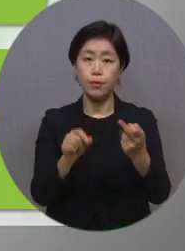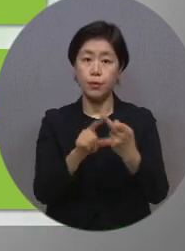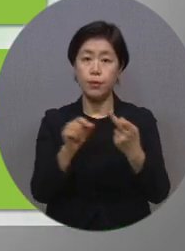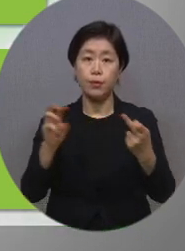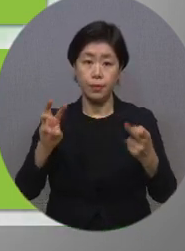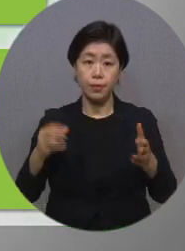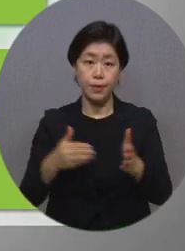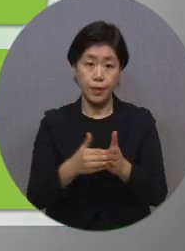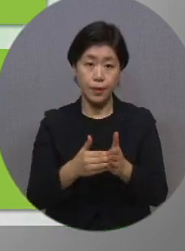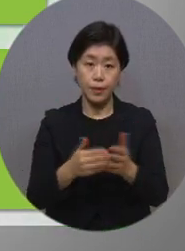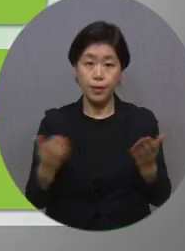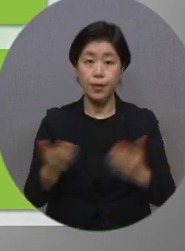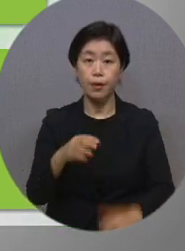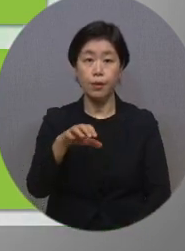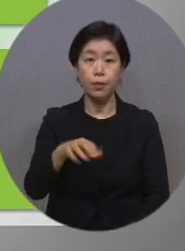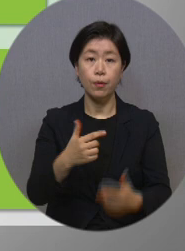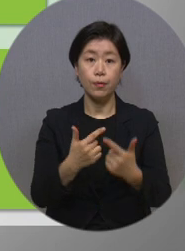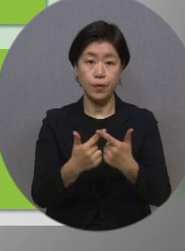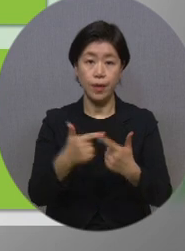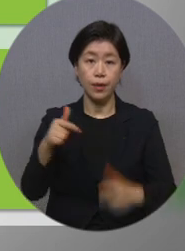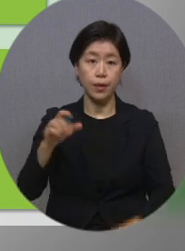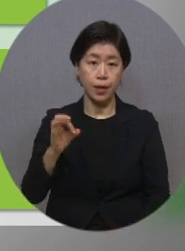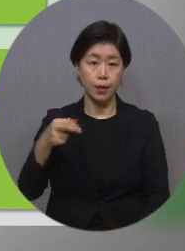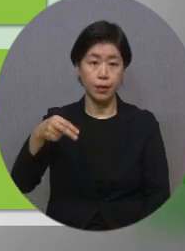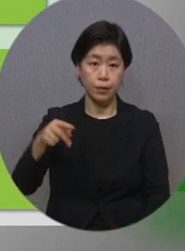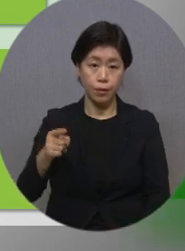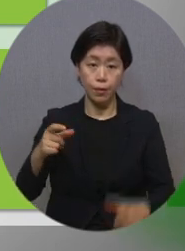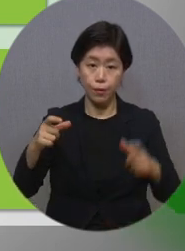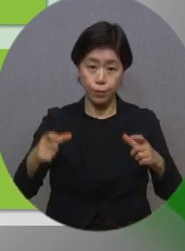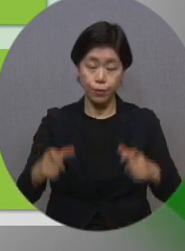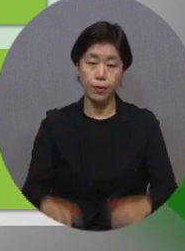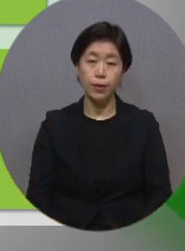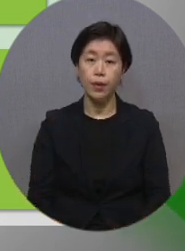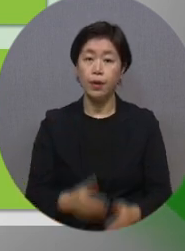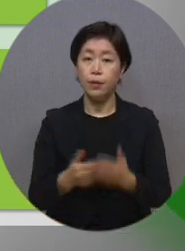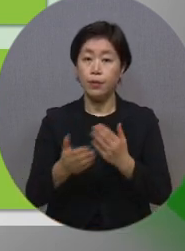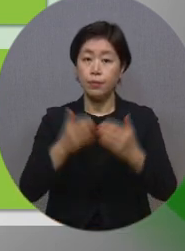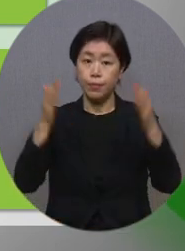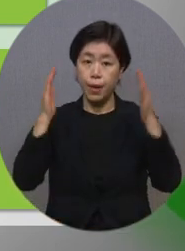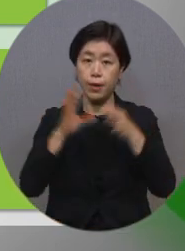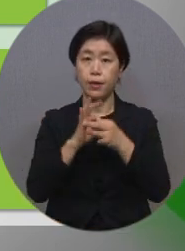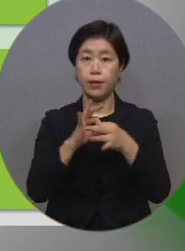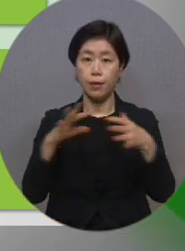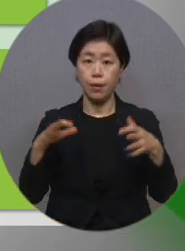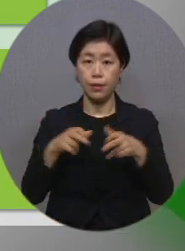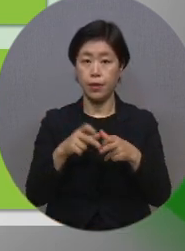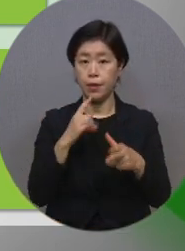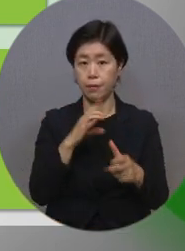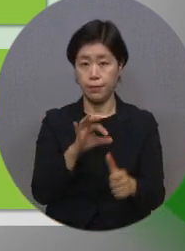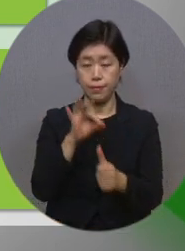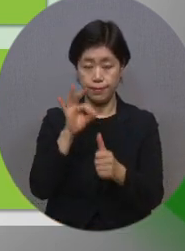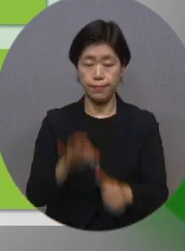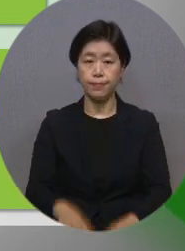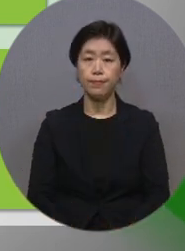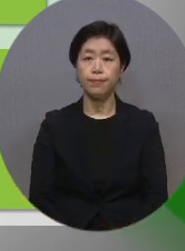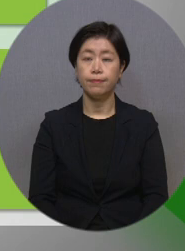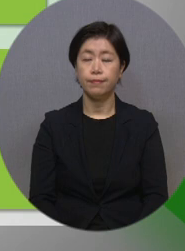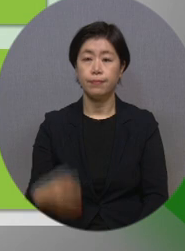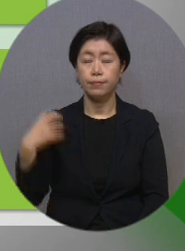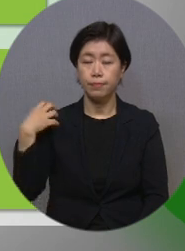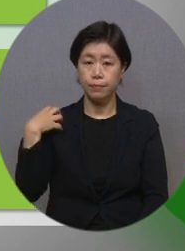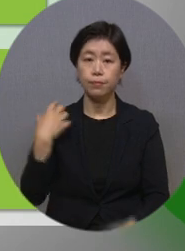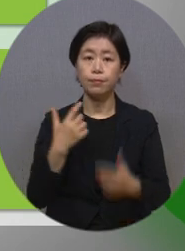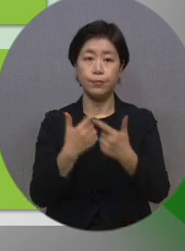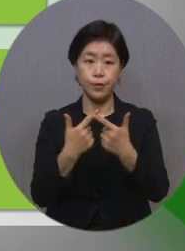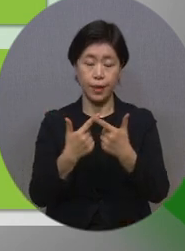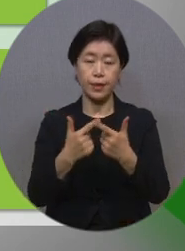근무지는 부산시 강서구입니다. 경력과 학력은 무관하며 장애인만 채용합니다. 담당